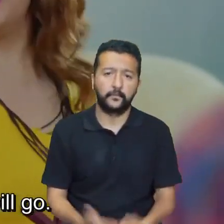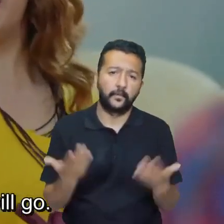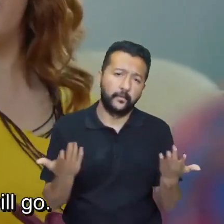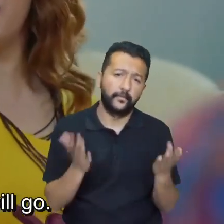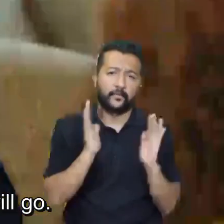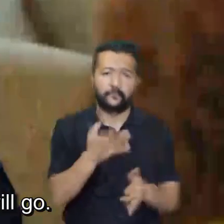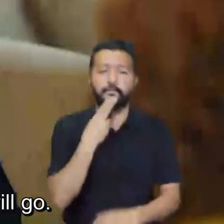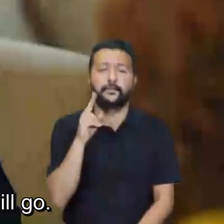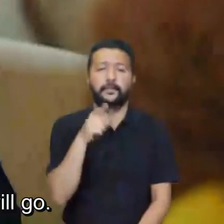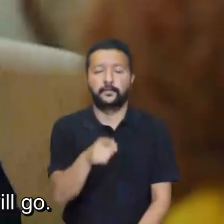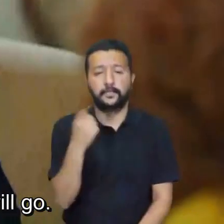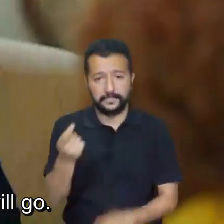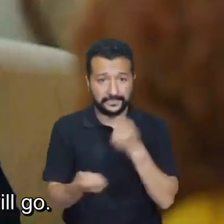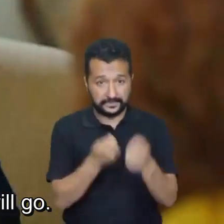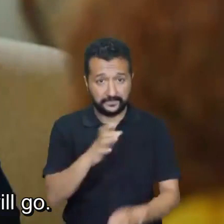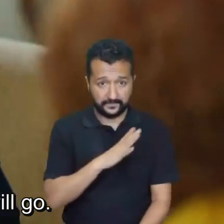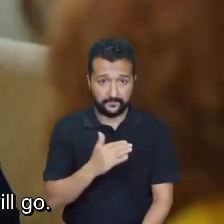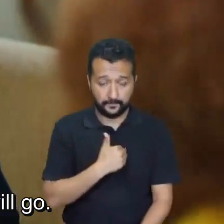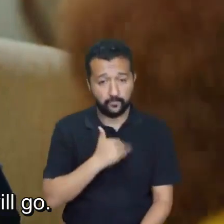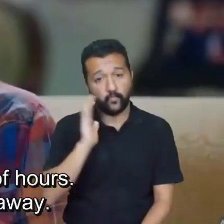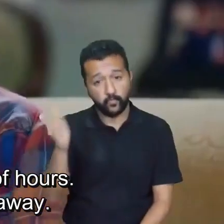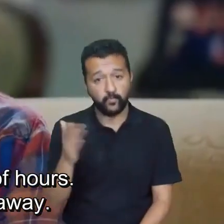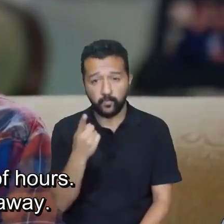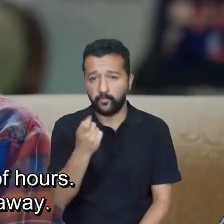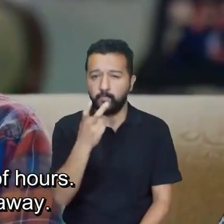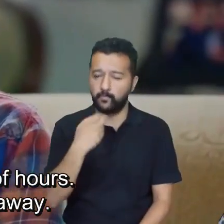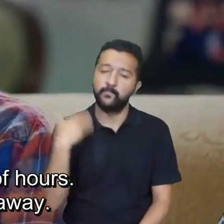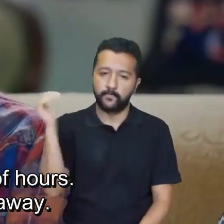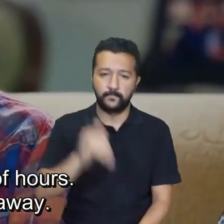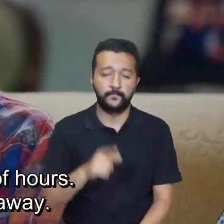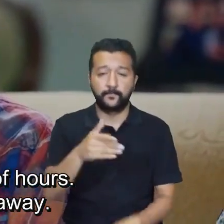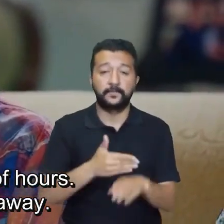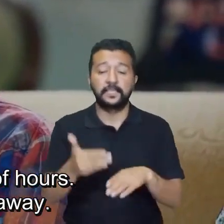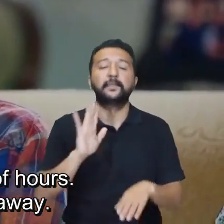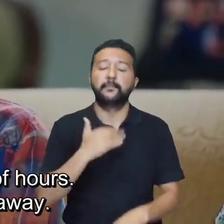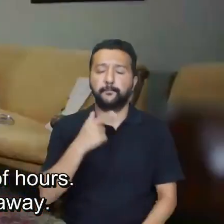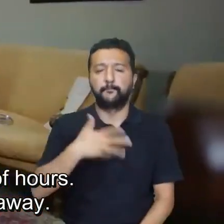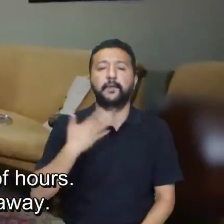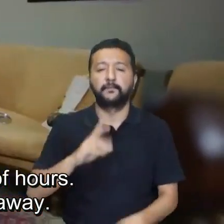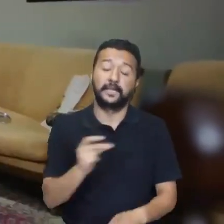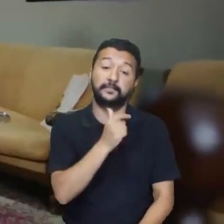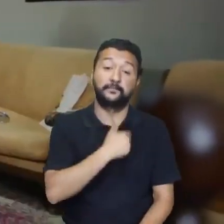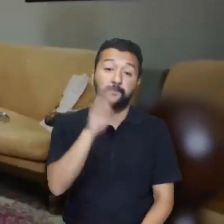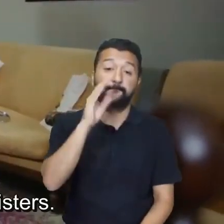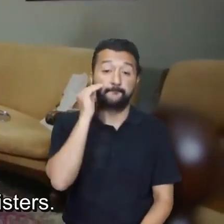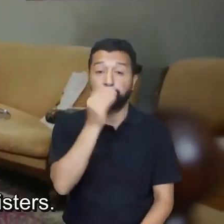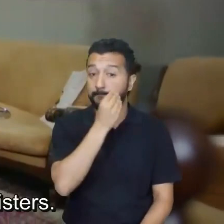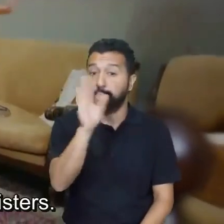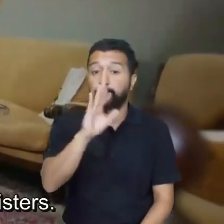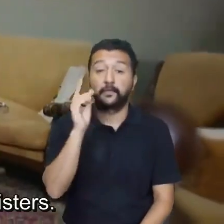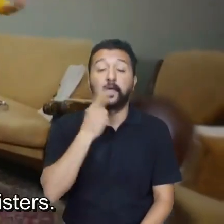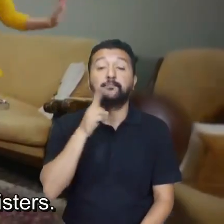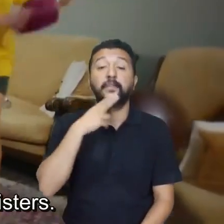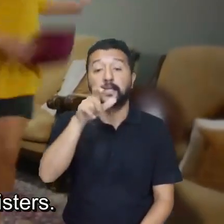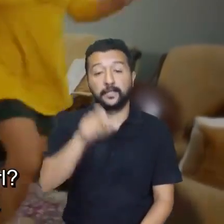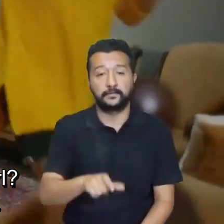Of abla ya. İşim var. Gideceğim. Bir iki saate gelirim. Geç kalmam. Hadi kaçtım ben.